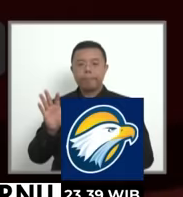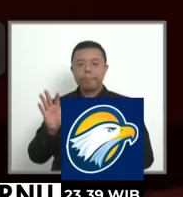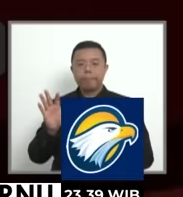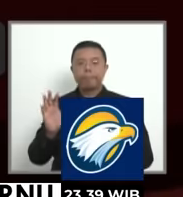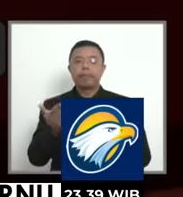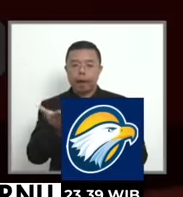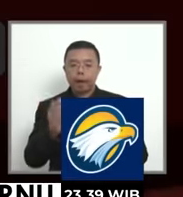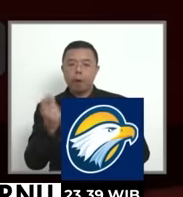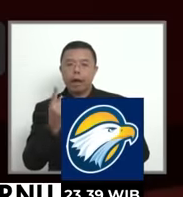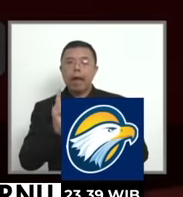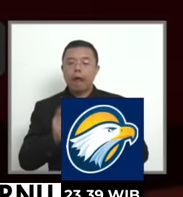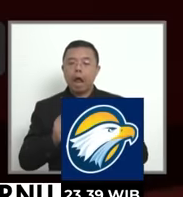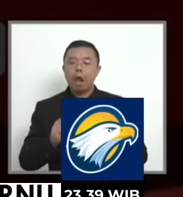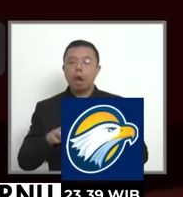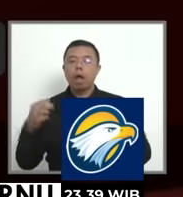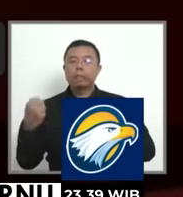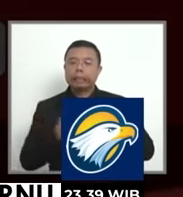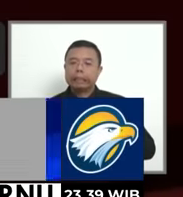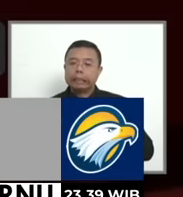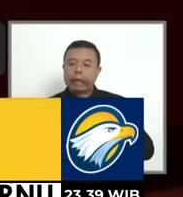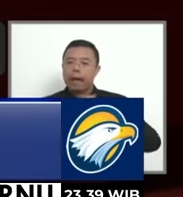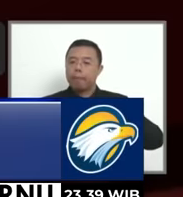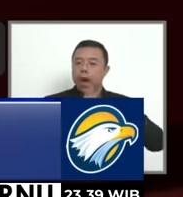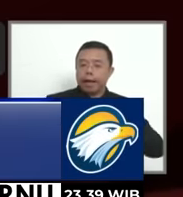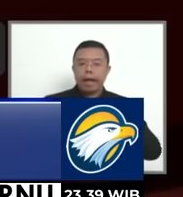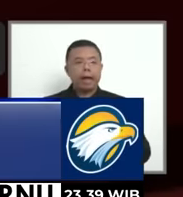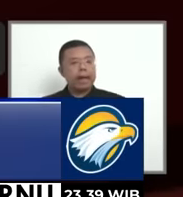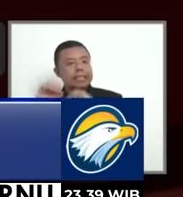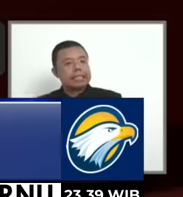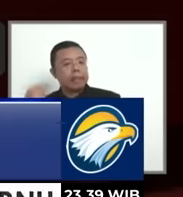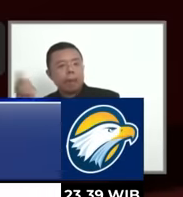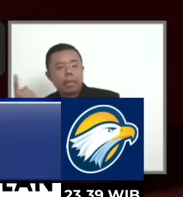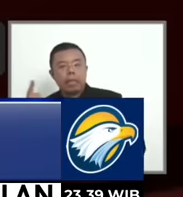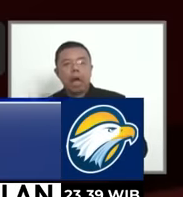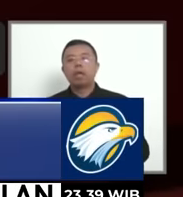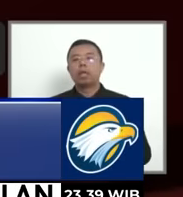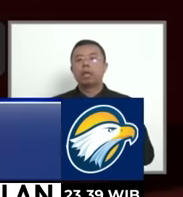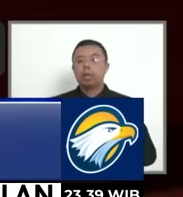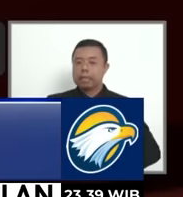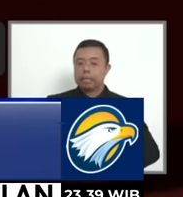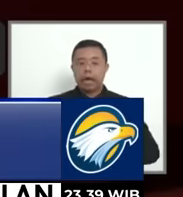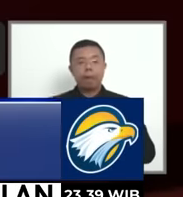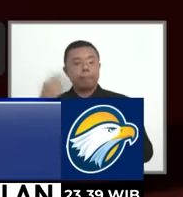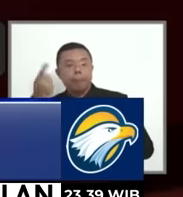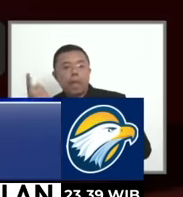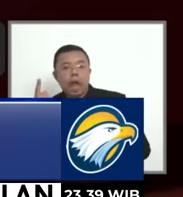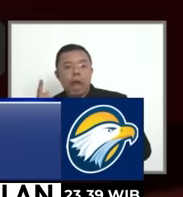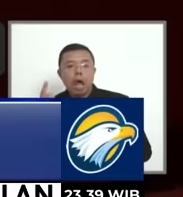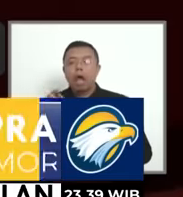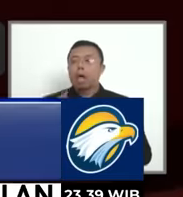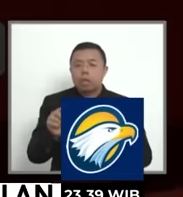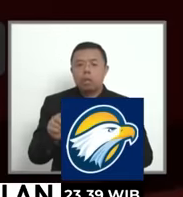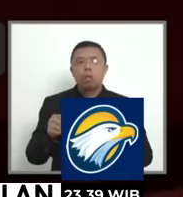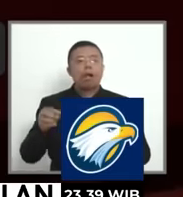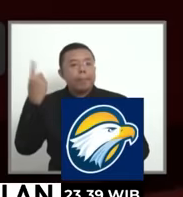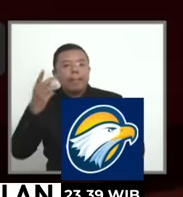oleh kalau benturannya antara budaya dan birokrasi maka sikap birokrat birokrat itu cukup fasilitasi